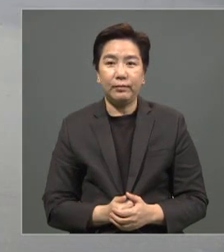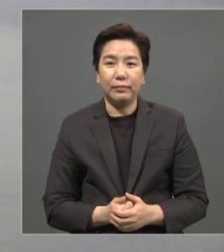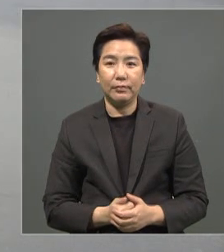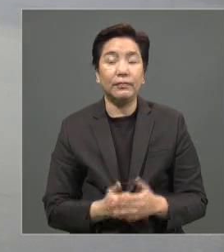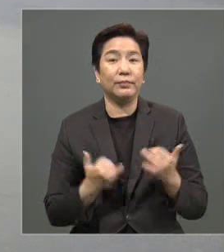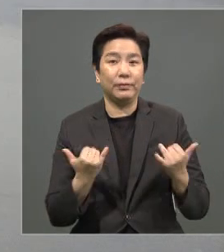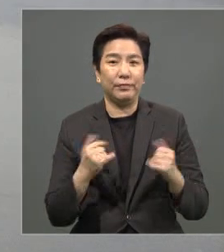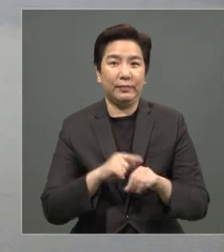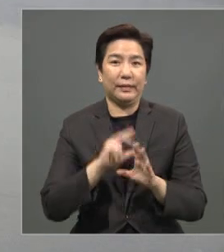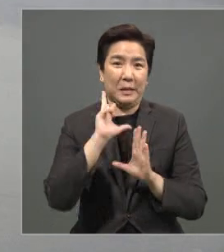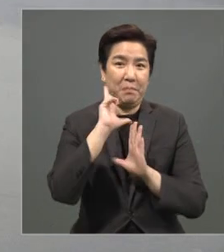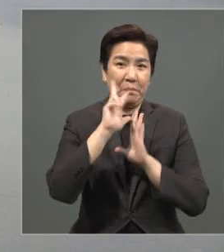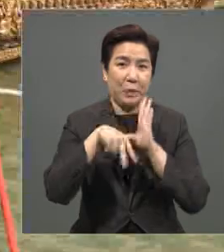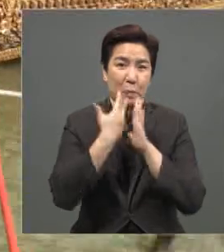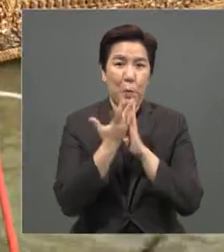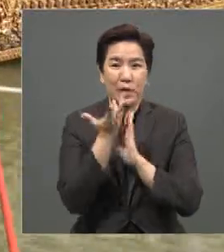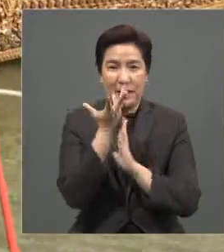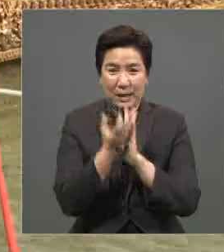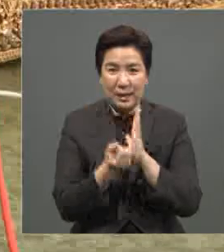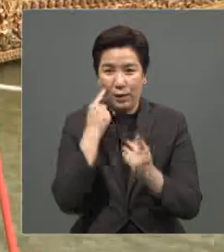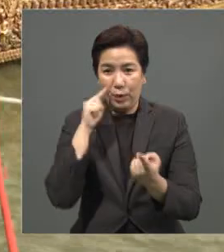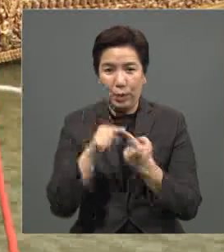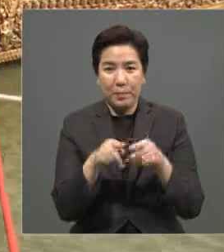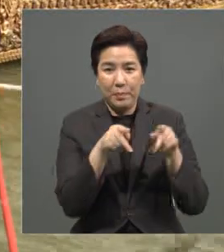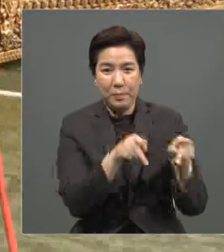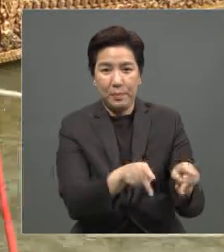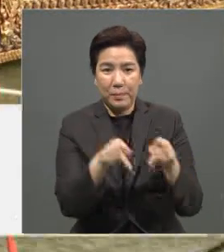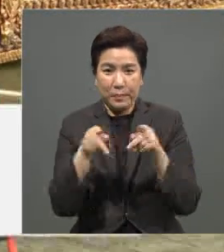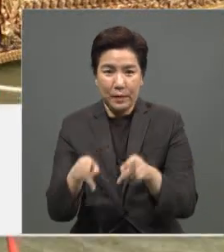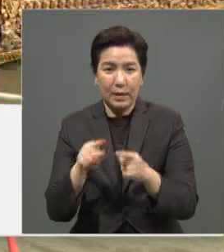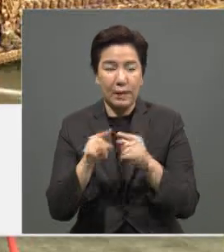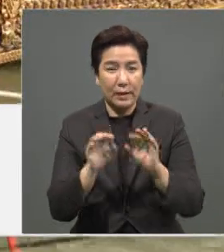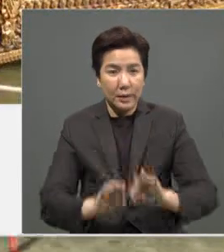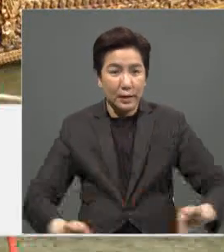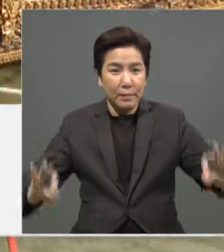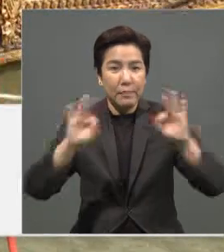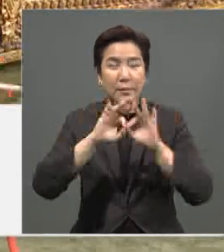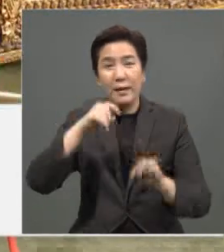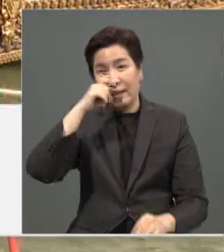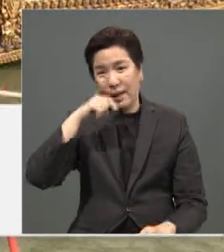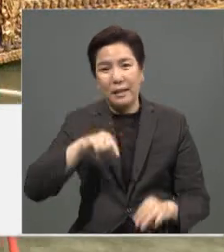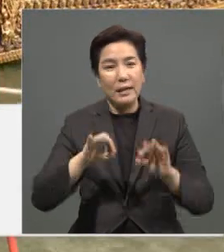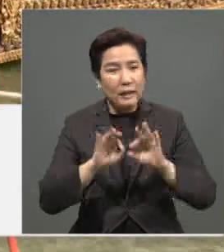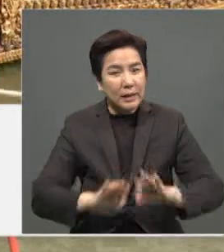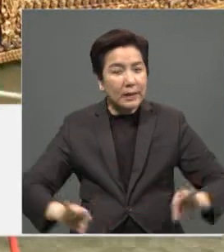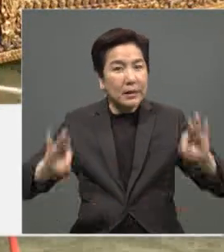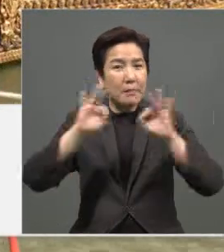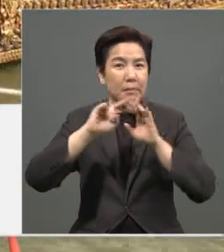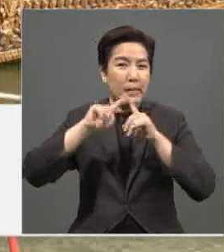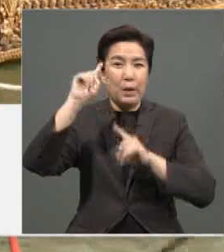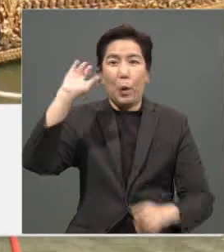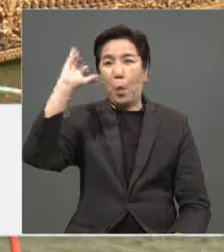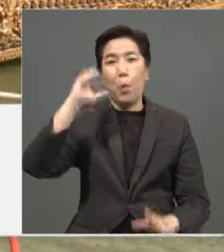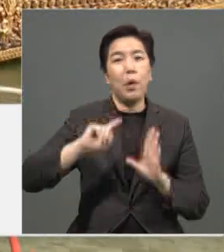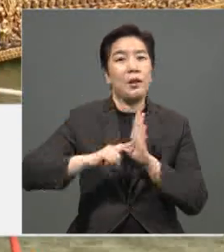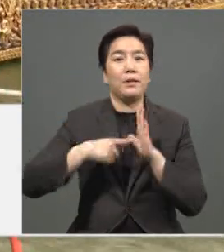เวลาไม่ถึง3ชั่วโมงแล้วนะคะคุณผู้ชมที่พระราชพิธีอันทรงคุณค่าของไทยพระราชพิธีสำคัญหนึ่งเดียวในโลกจะเริ่